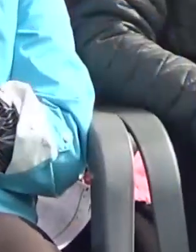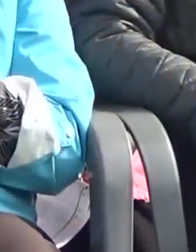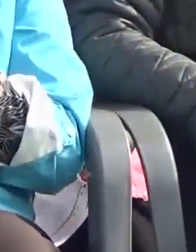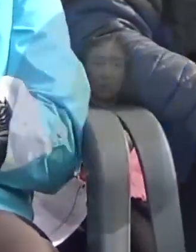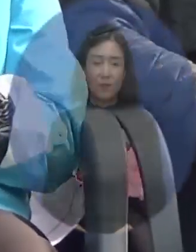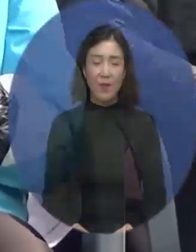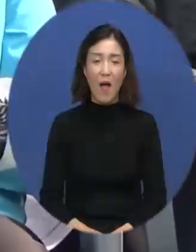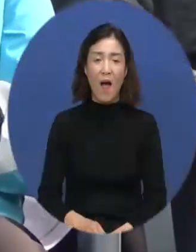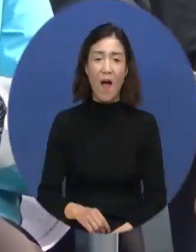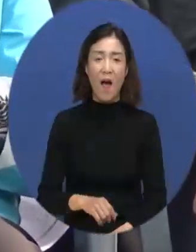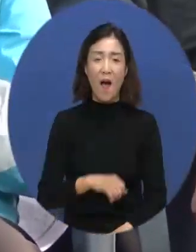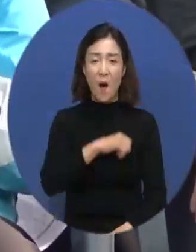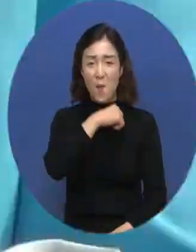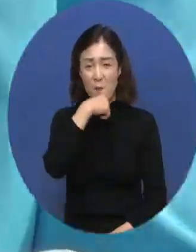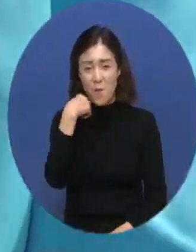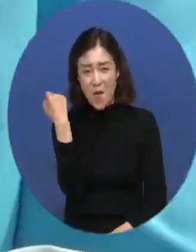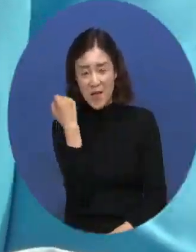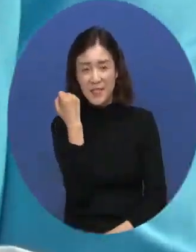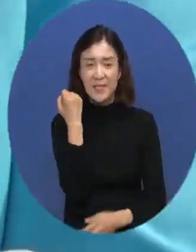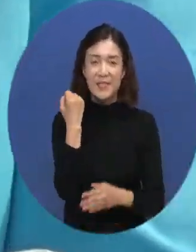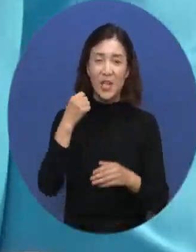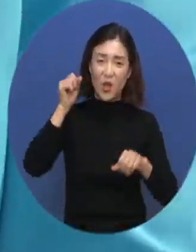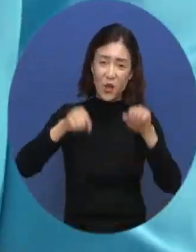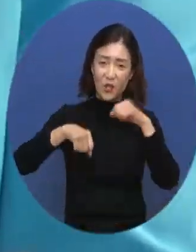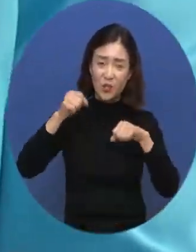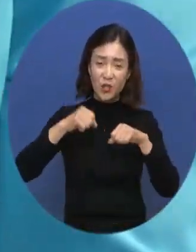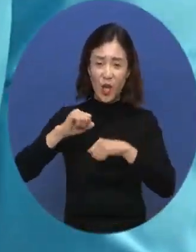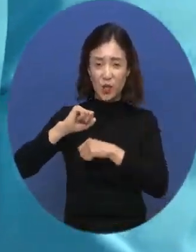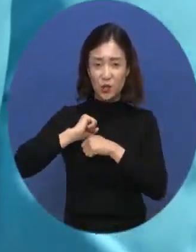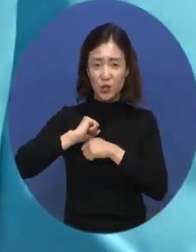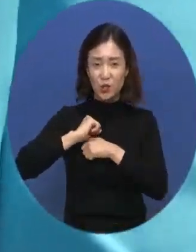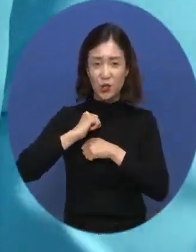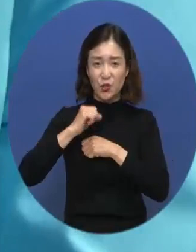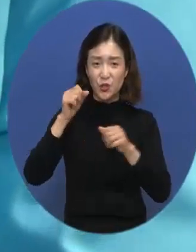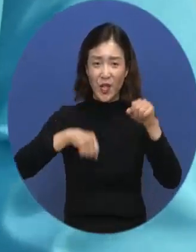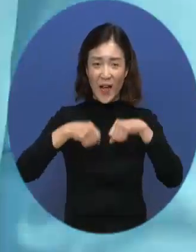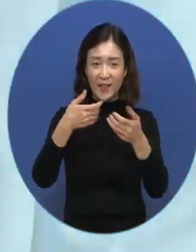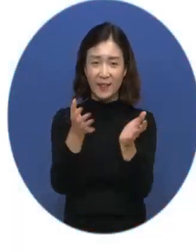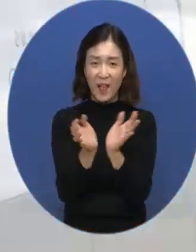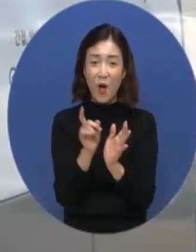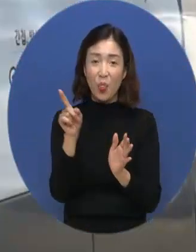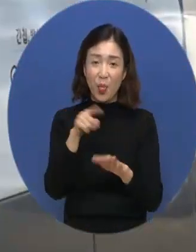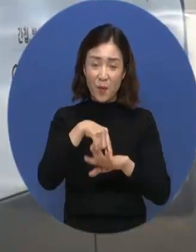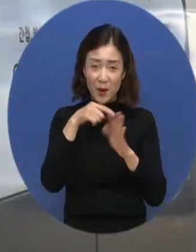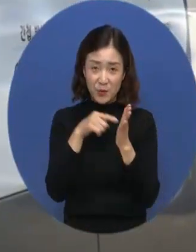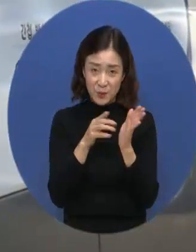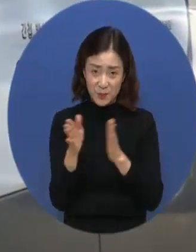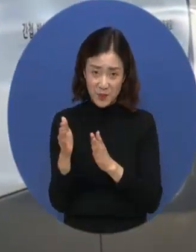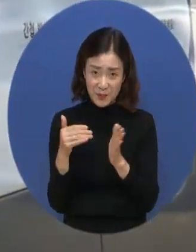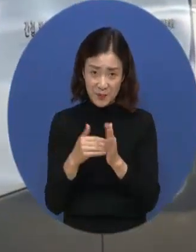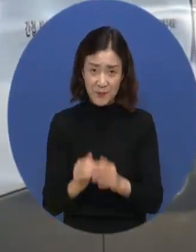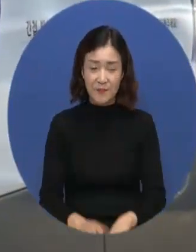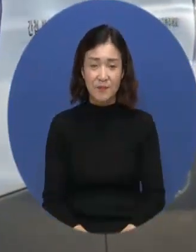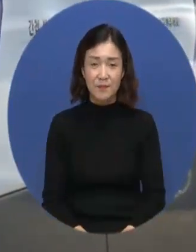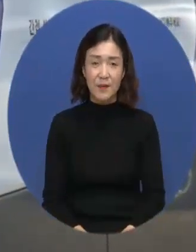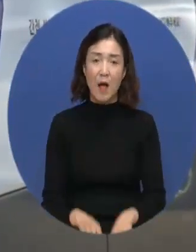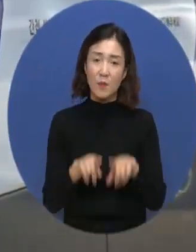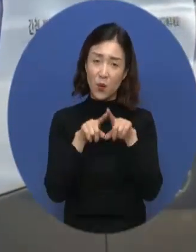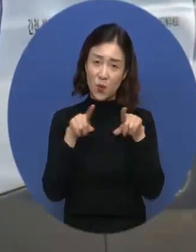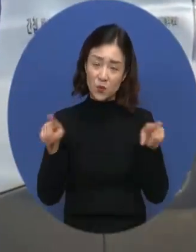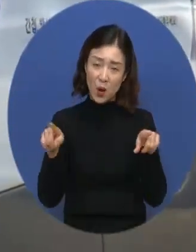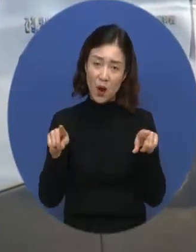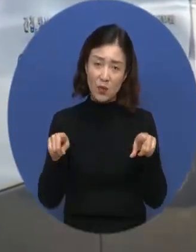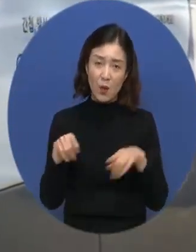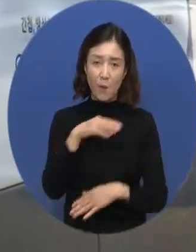맛깔나게 연주하는 군악대 어떤 마음으로 준비했는지 들어볼까요? 평소에는 되게 정적인 분위기에서 많이